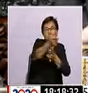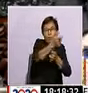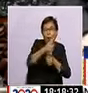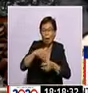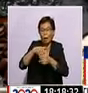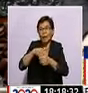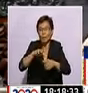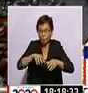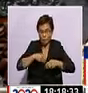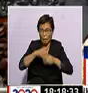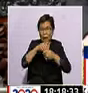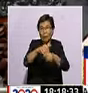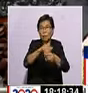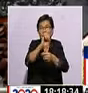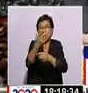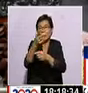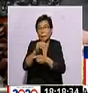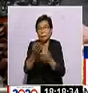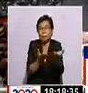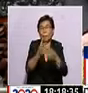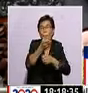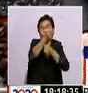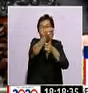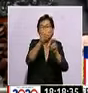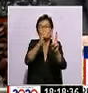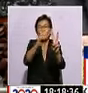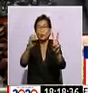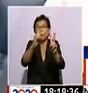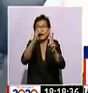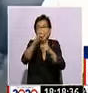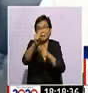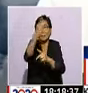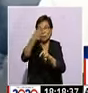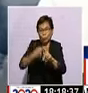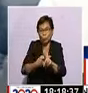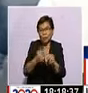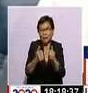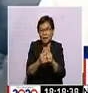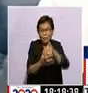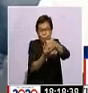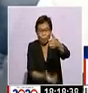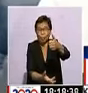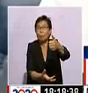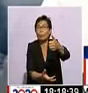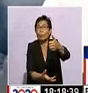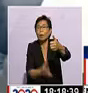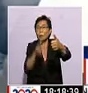akan menerima allowance khas skim perkhidmatan bomba sebanyak RM200 sebulan dengan peruntukan